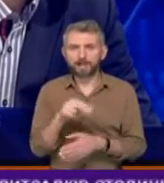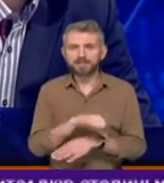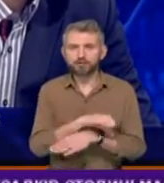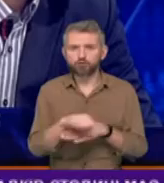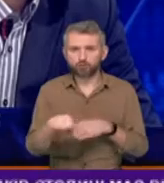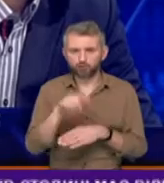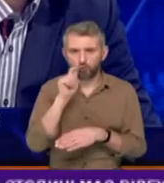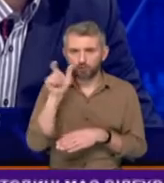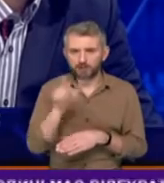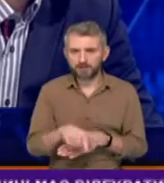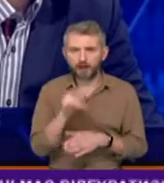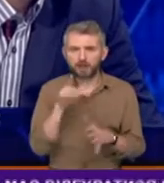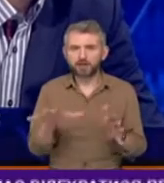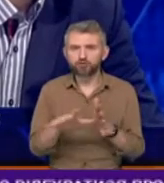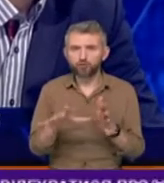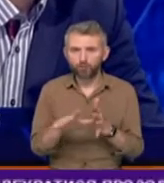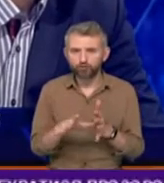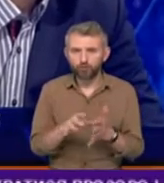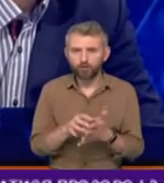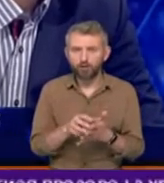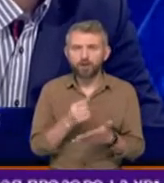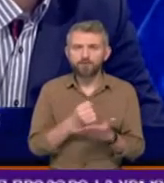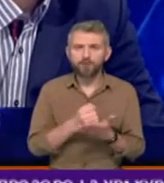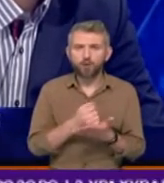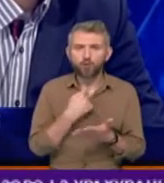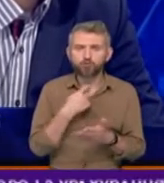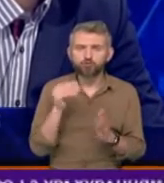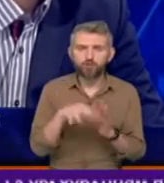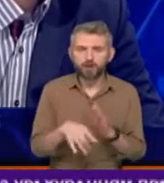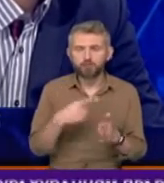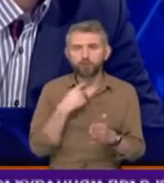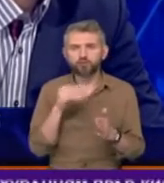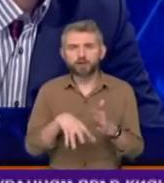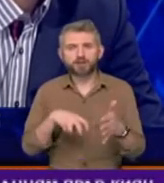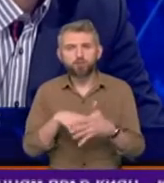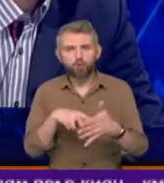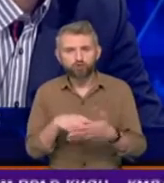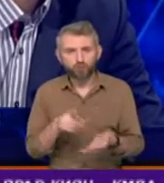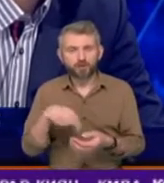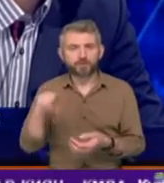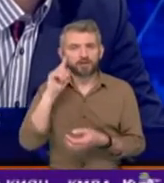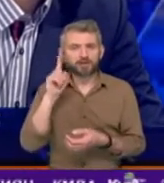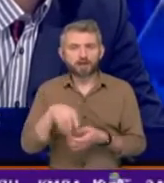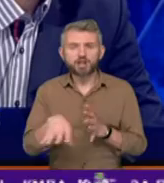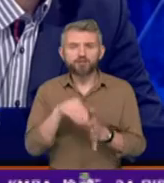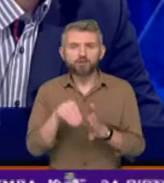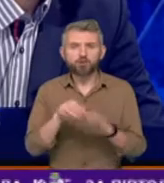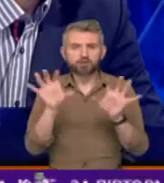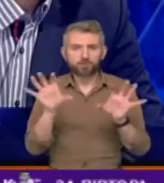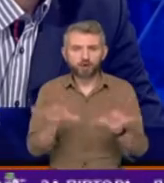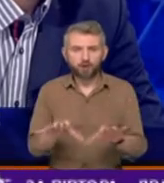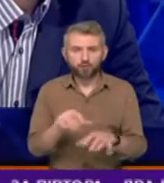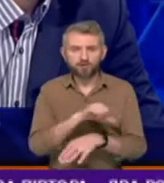закордонного українця електронне голосування або голосування поштою. Тому що, ви знаєте, виборче право